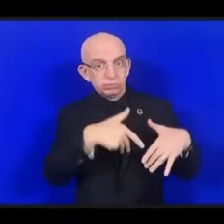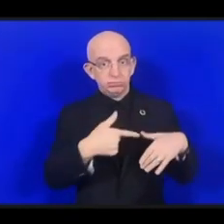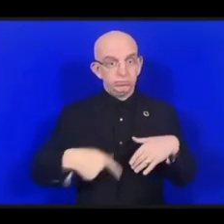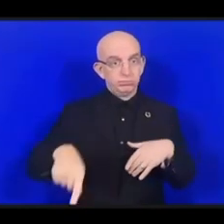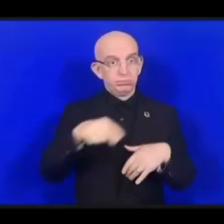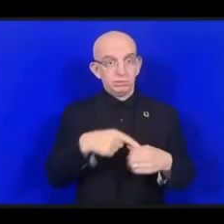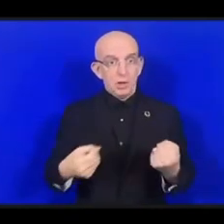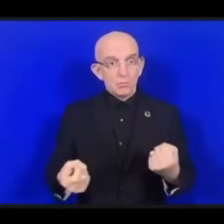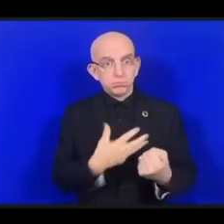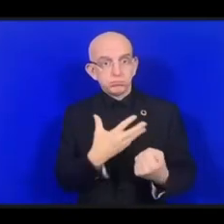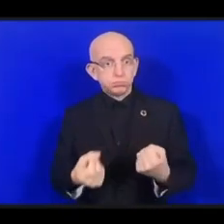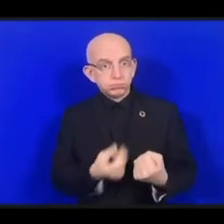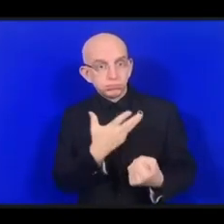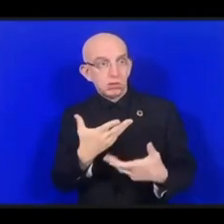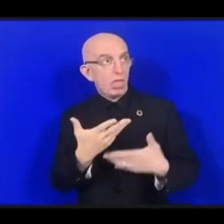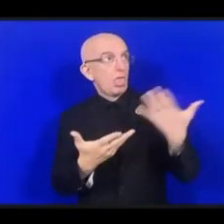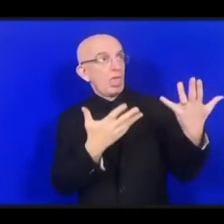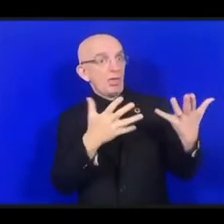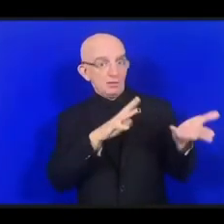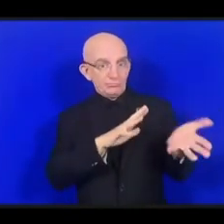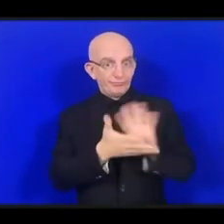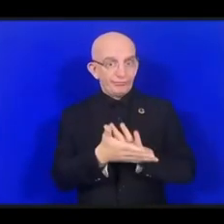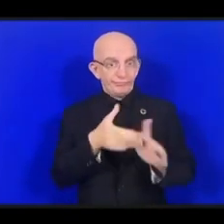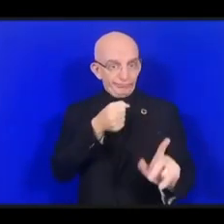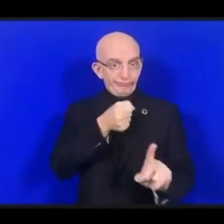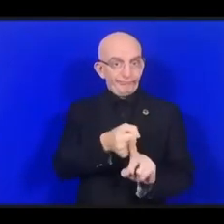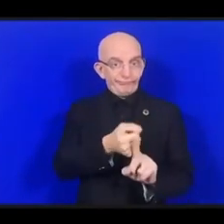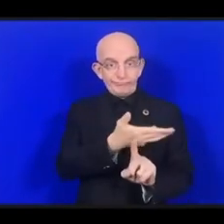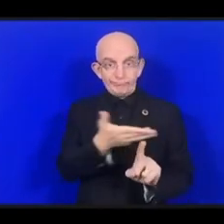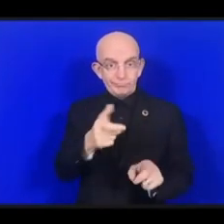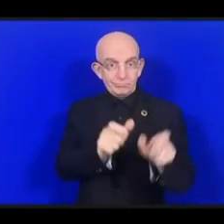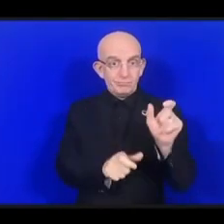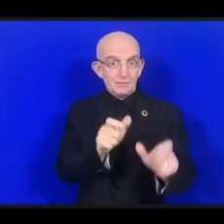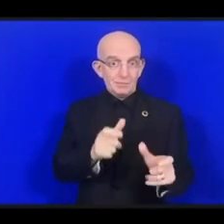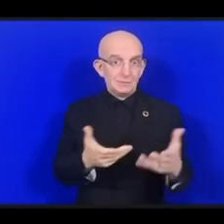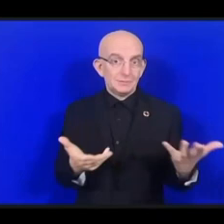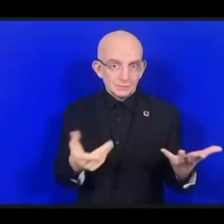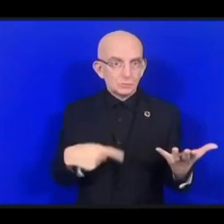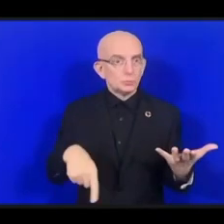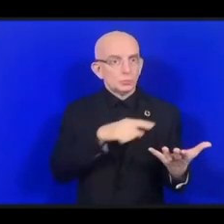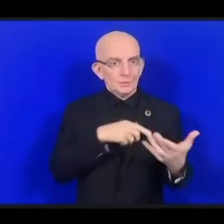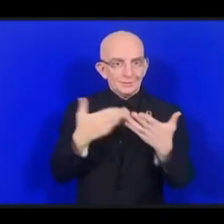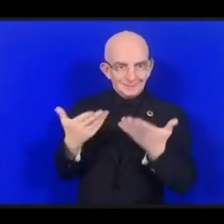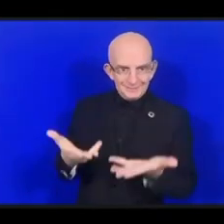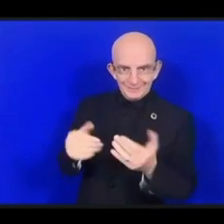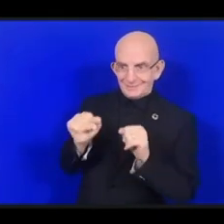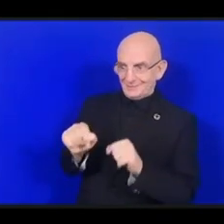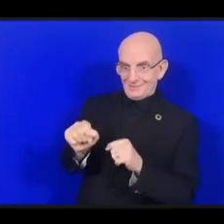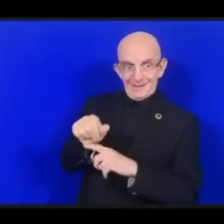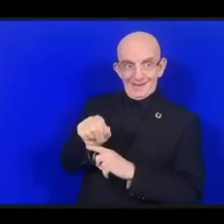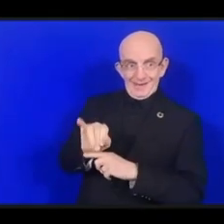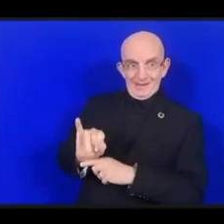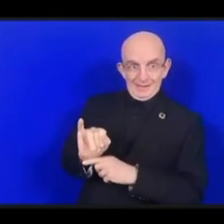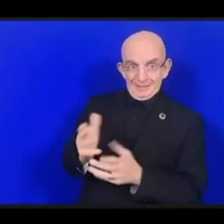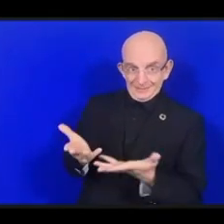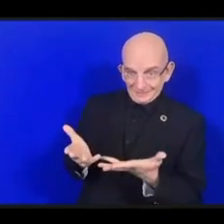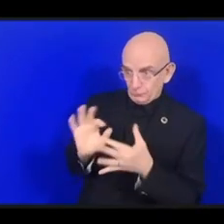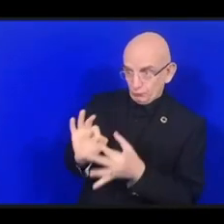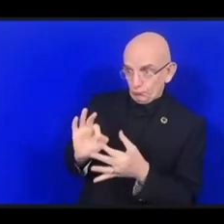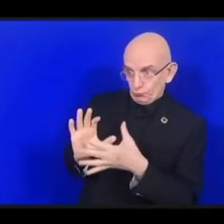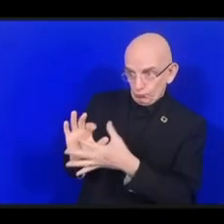actuel utilisons encourageant l'usage de la technologie pour